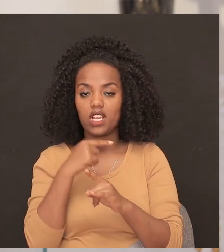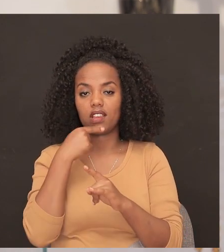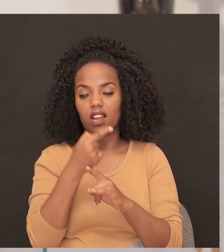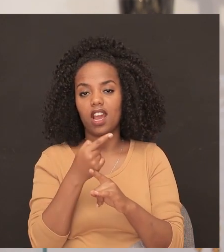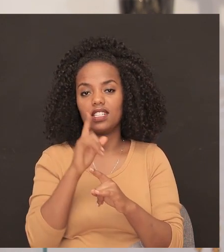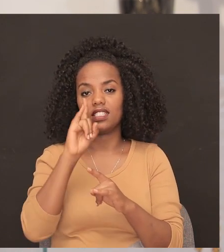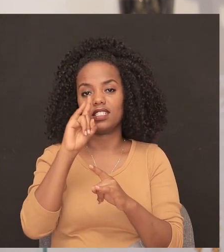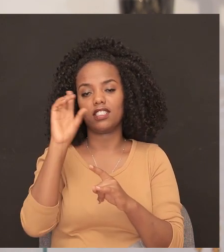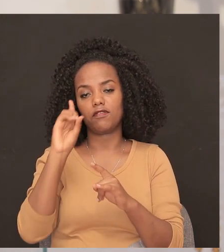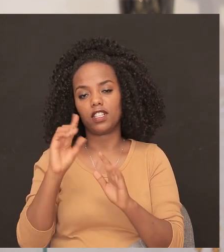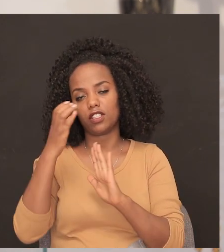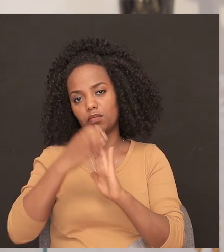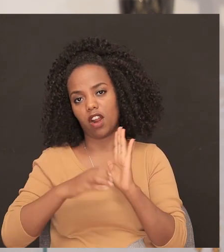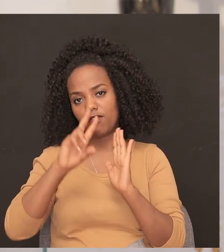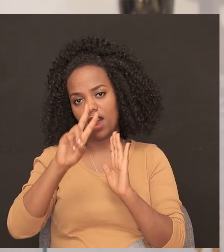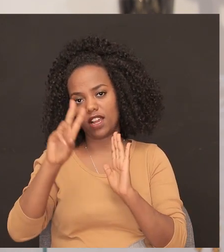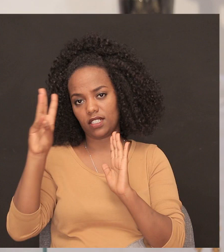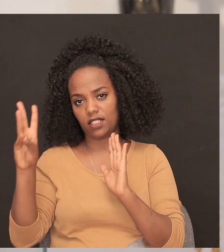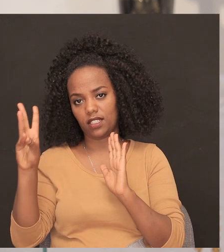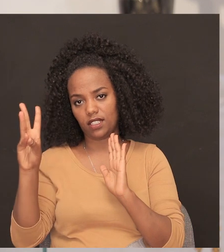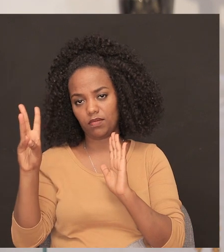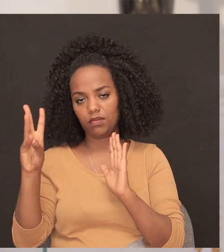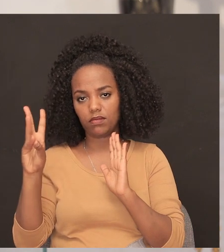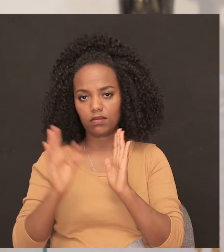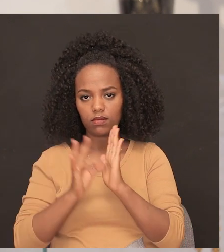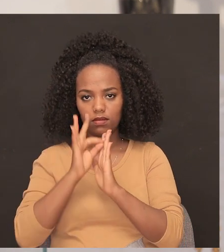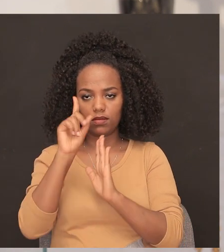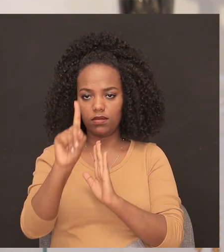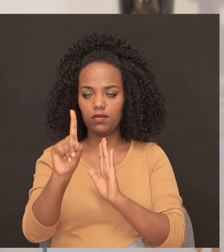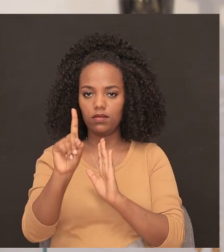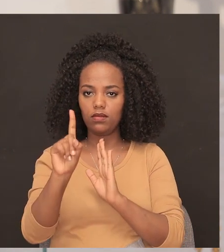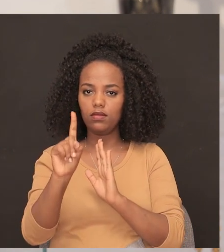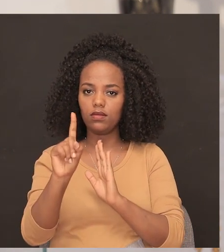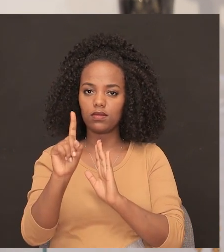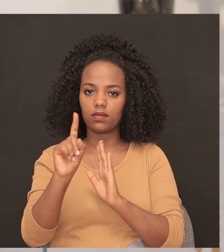ይላል ዘፍጥረት ምዕራፍ 26 ላይ ቁጥር 1፣